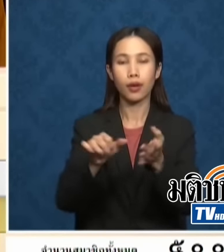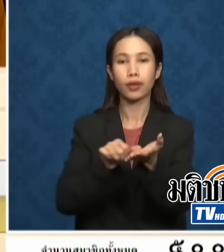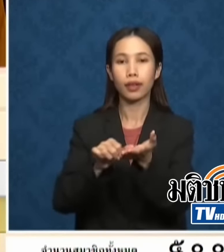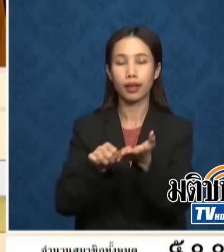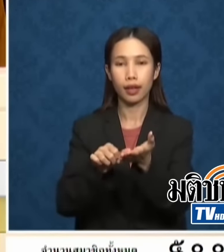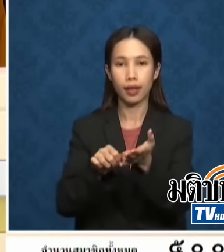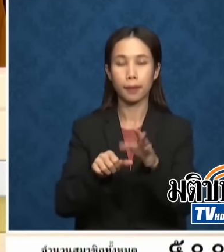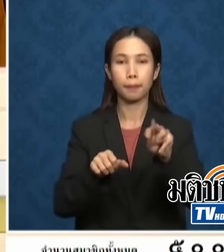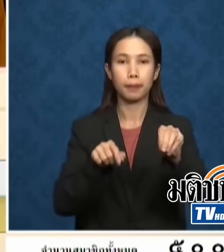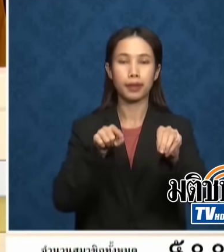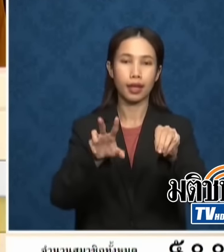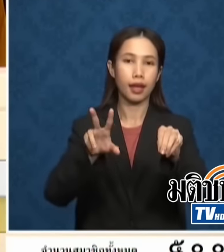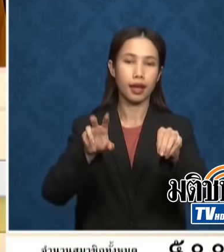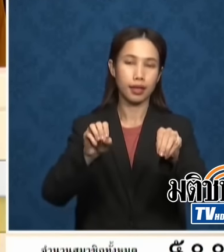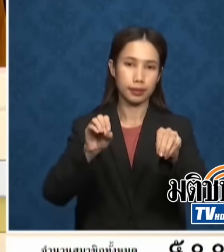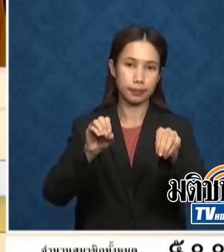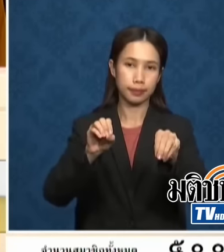ตรา50